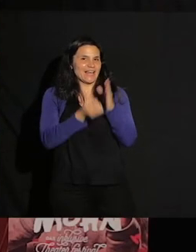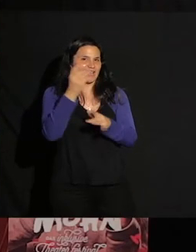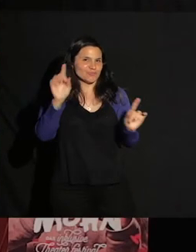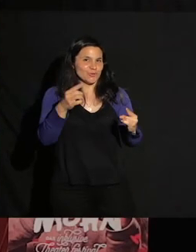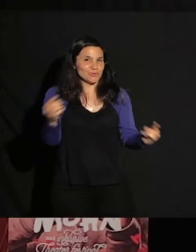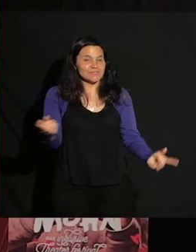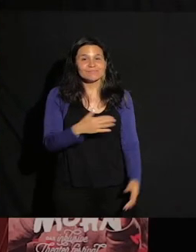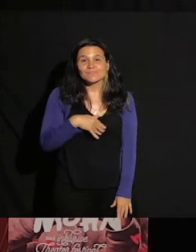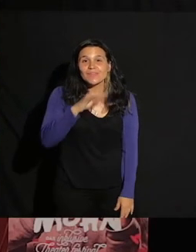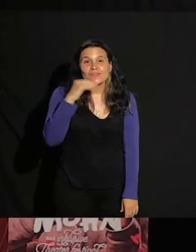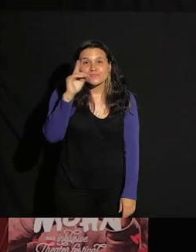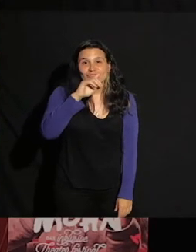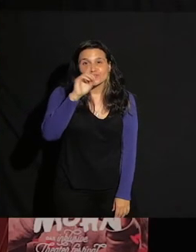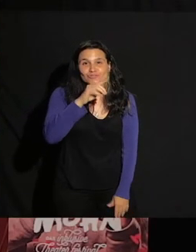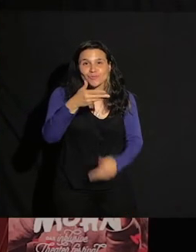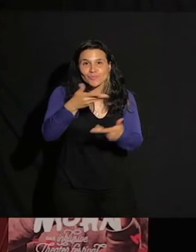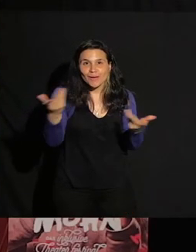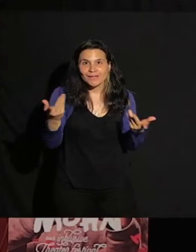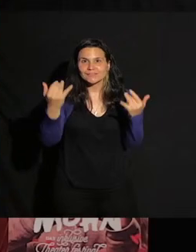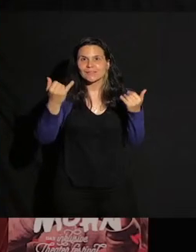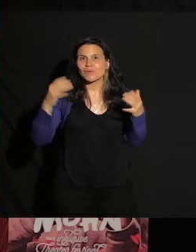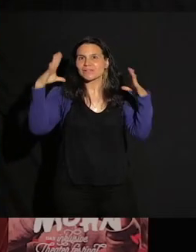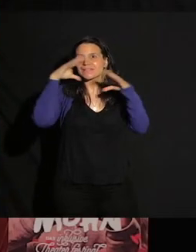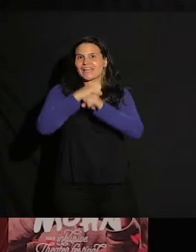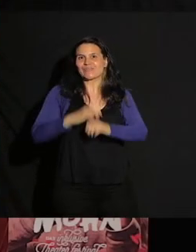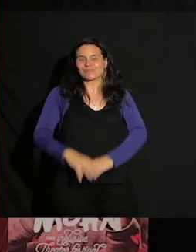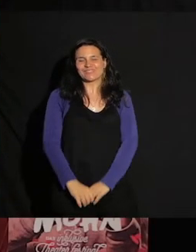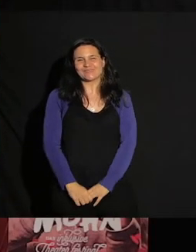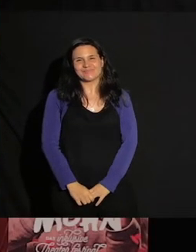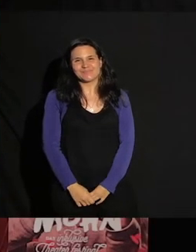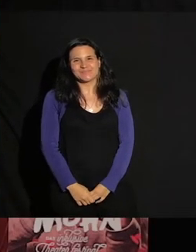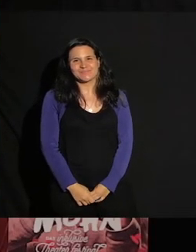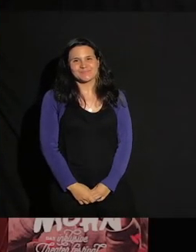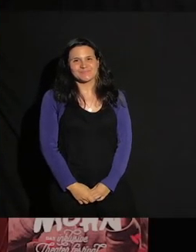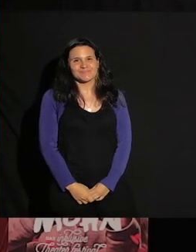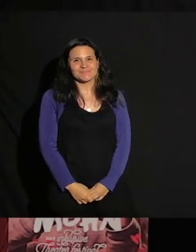Viel Spaß am heutigen Klatschmohn-Abend.